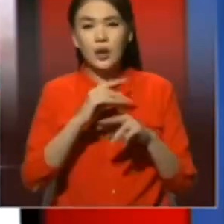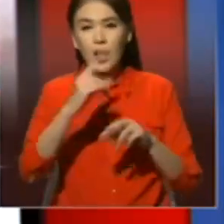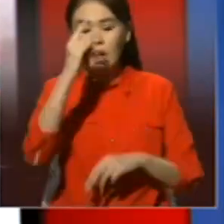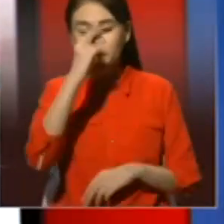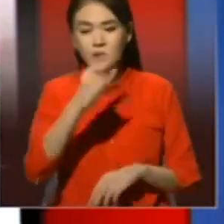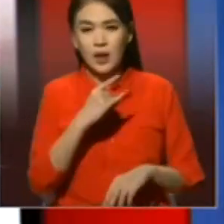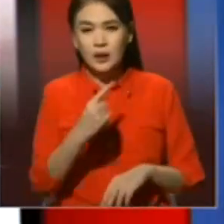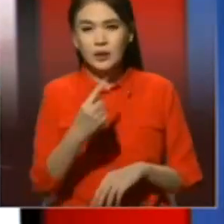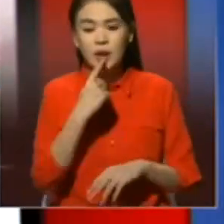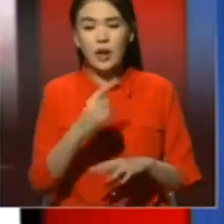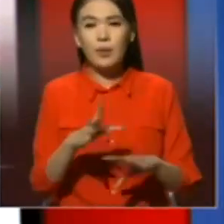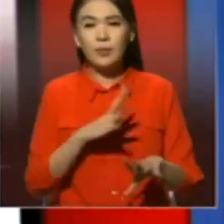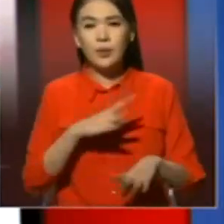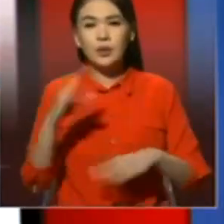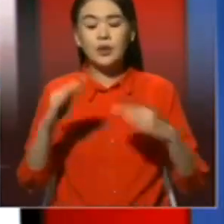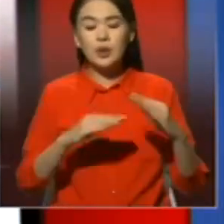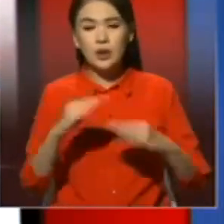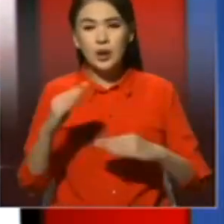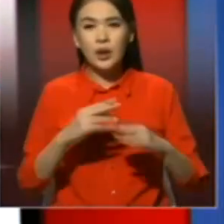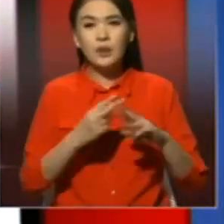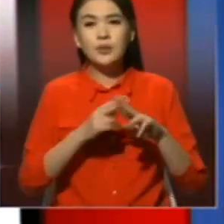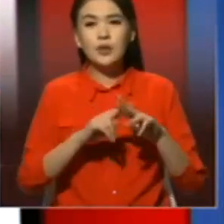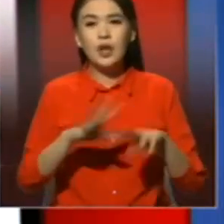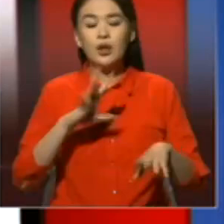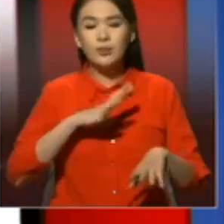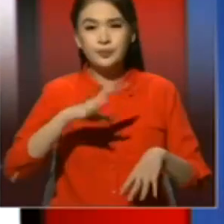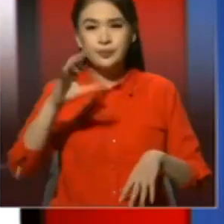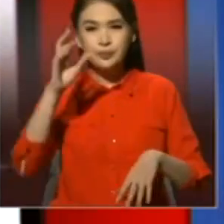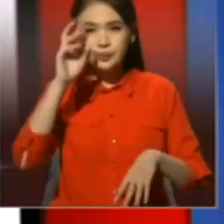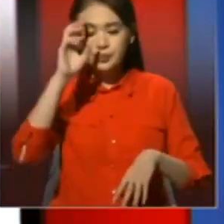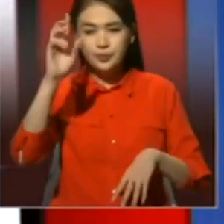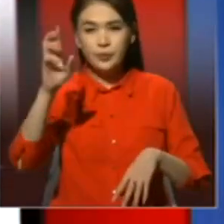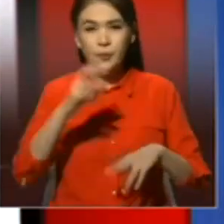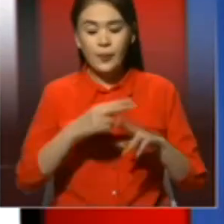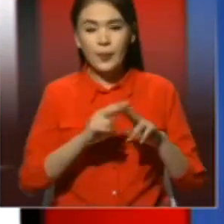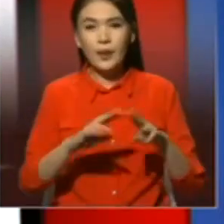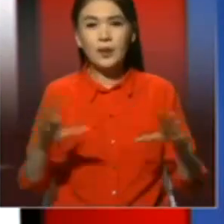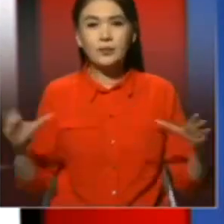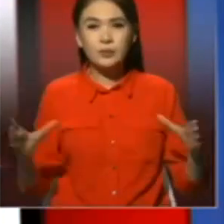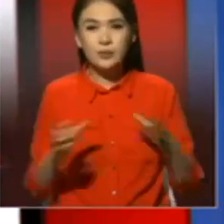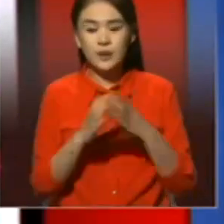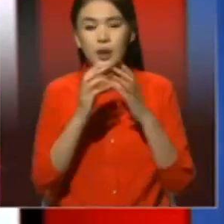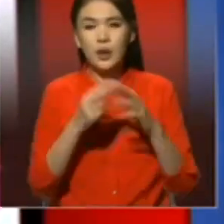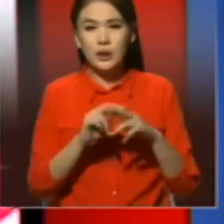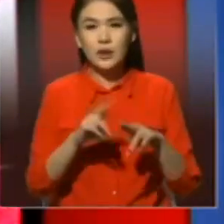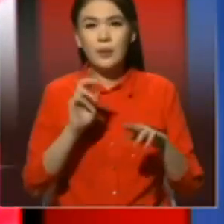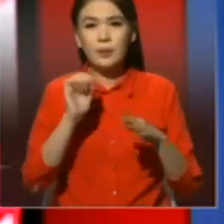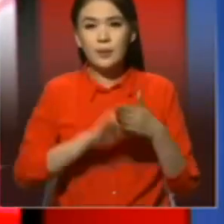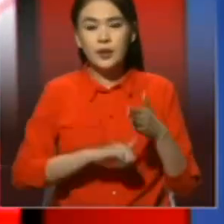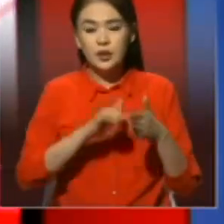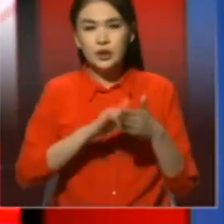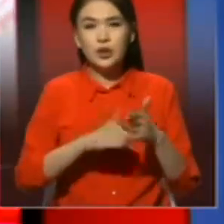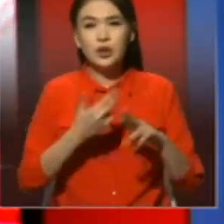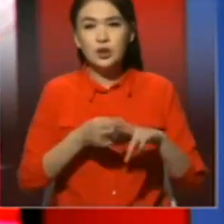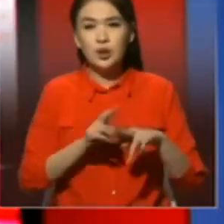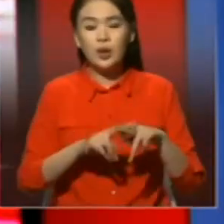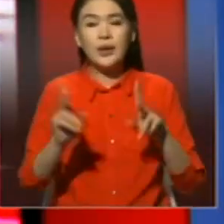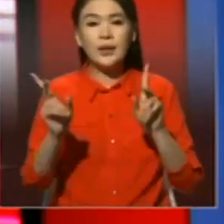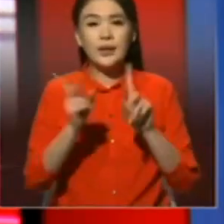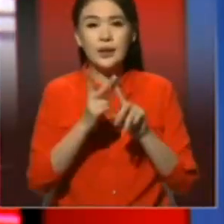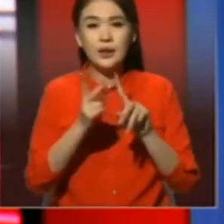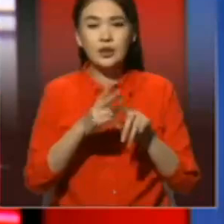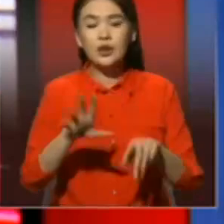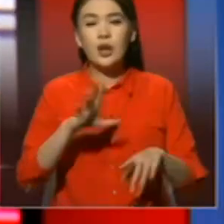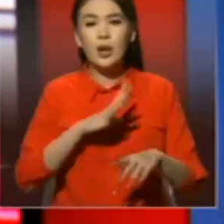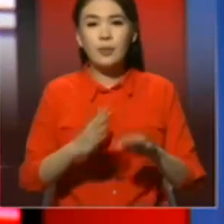тілін меңгереміз, бір жаңдай ұлтқа айналамыз деген мәселелерді көтеріп отқанының негізгі себебі осы жерде. Ал екінші